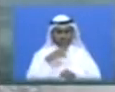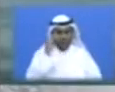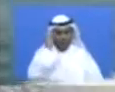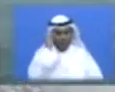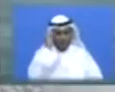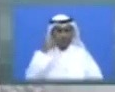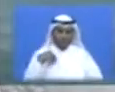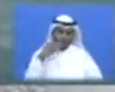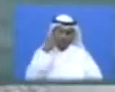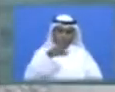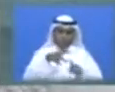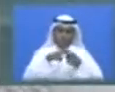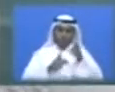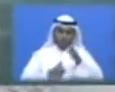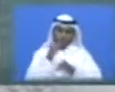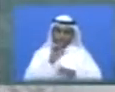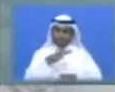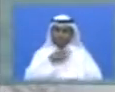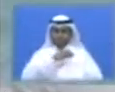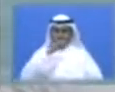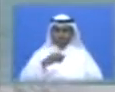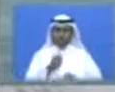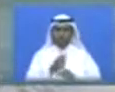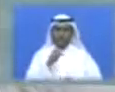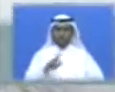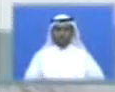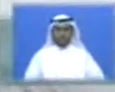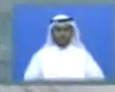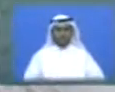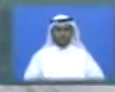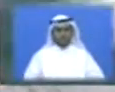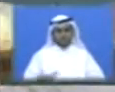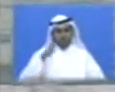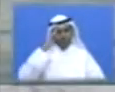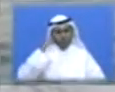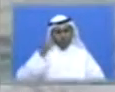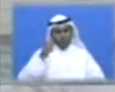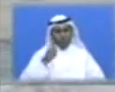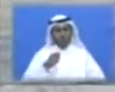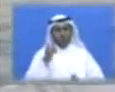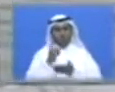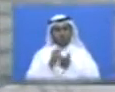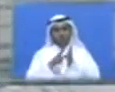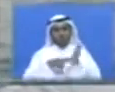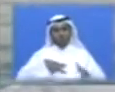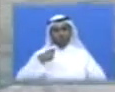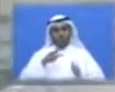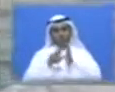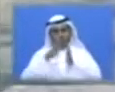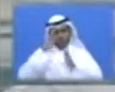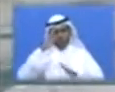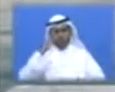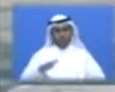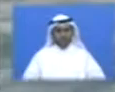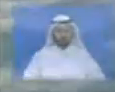في إصلاح هذه المنطقة هذا الشيب وعمل اللازم إن شاء الله. نعم، الأستاذ فاضل الصادق رئيس قسم الإشراف والتنفيذ في وزارة المواصلات، شكرا